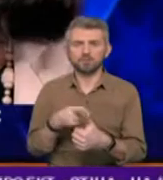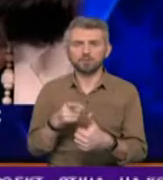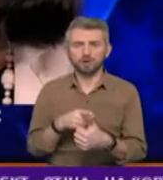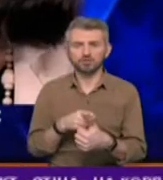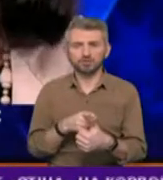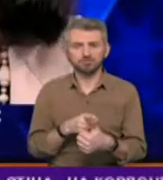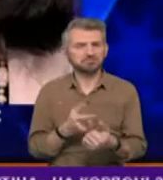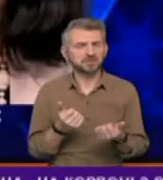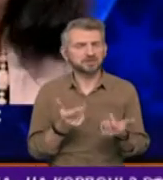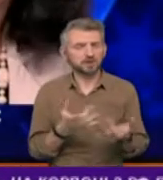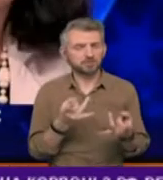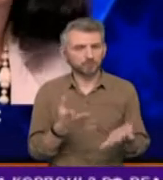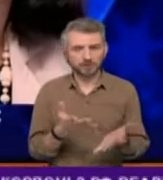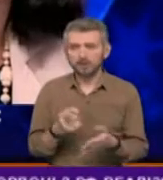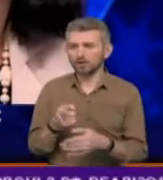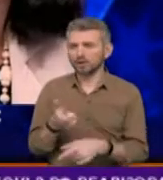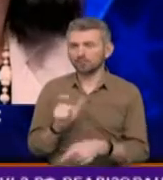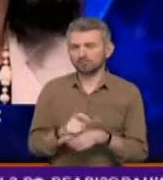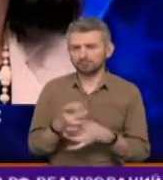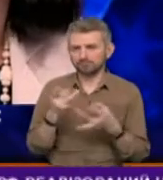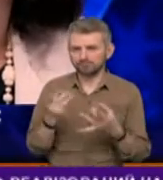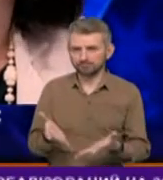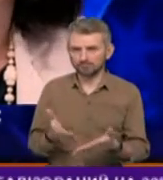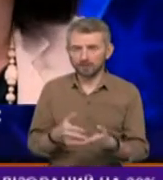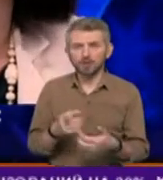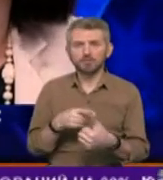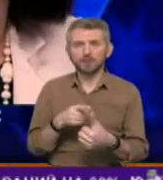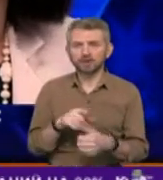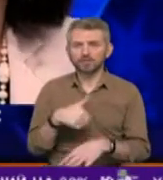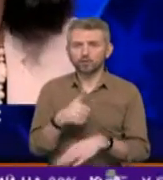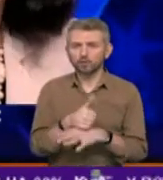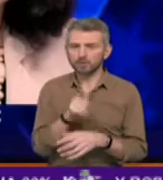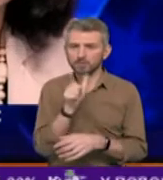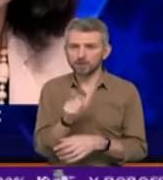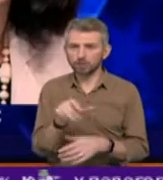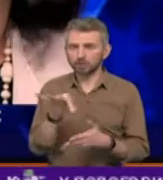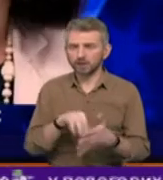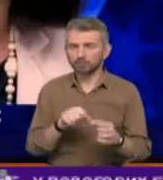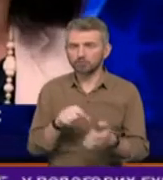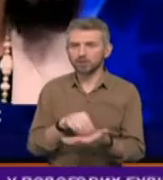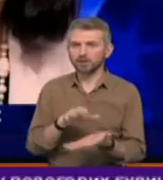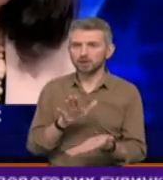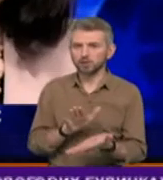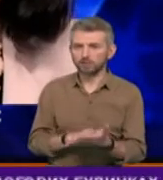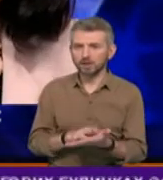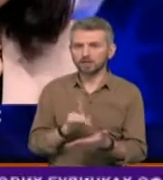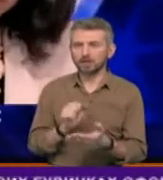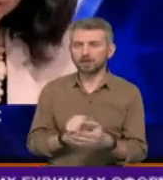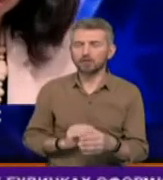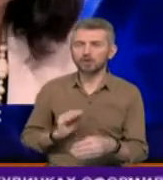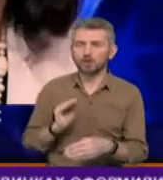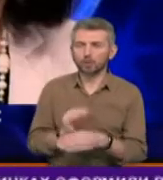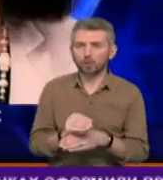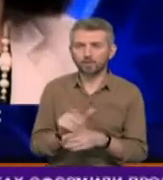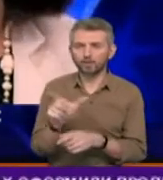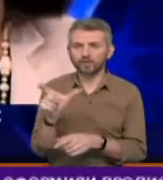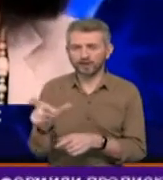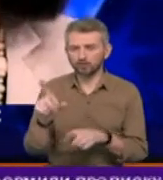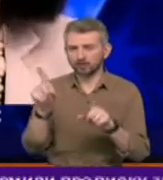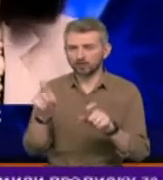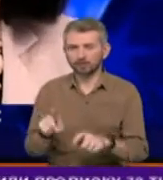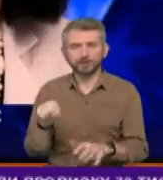бюлетень, заздалегідь, в якому це все написано. І всі учасники підтверджують, що вони це роблять. Потім, виходячи з пункту, з'ясовується, що вони не